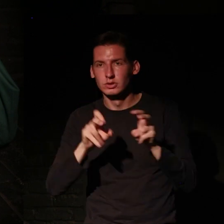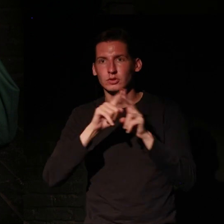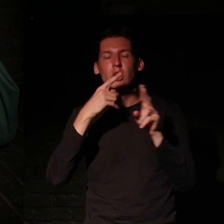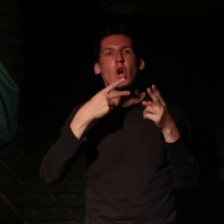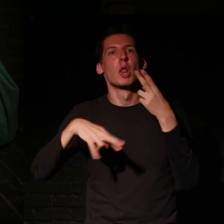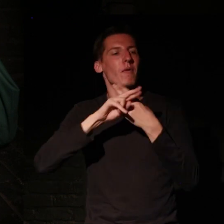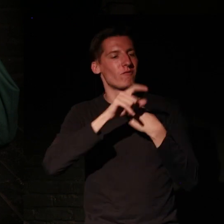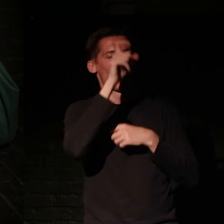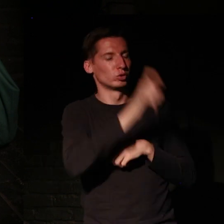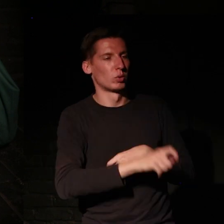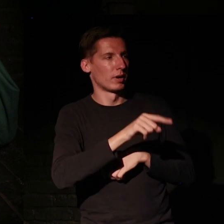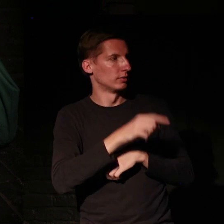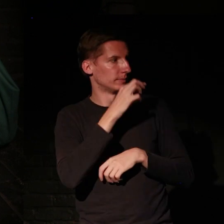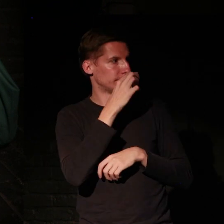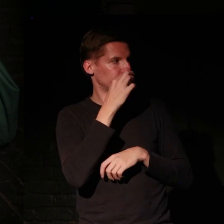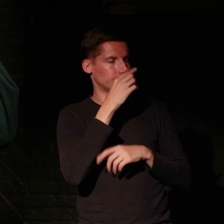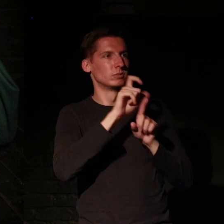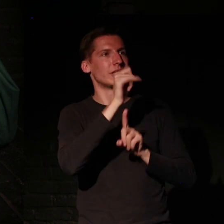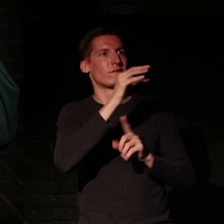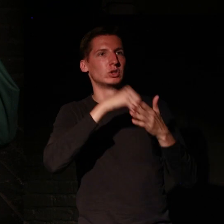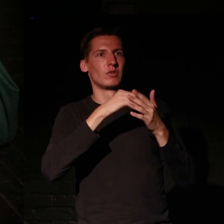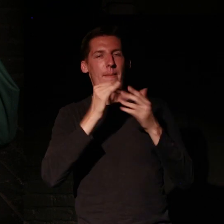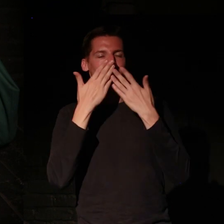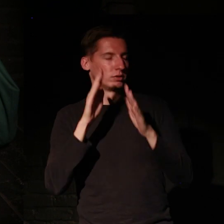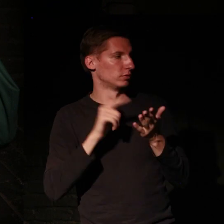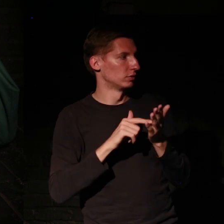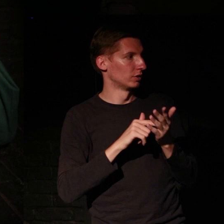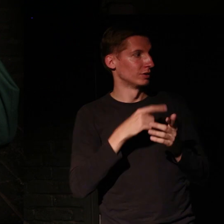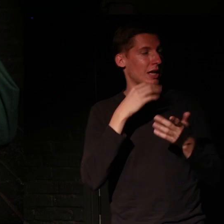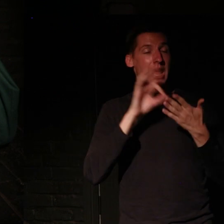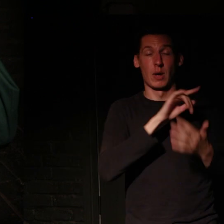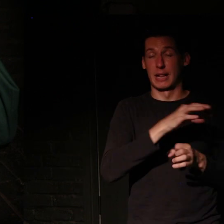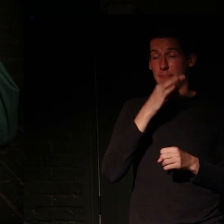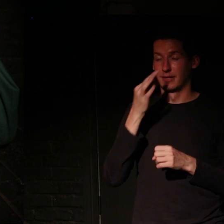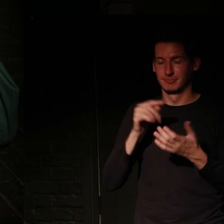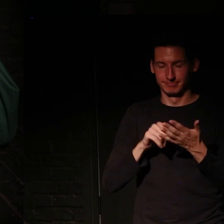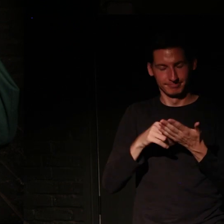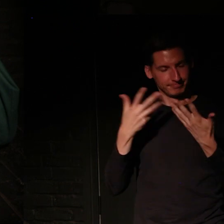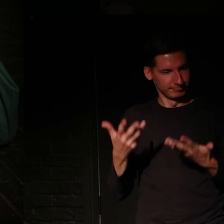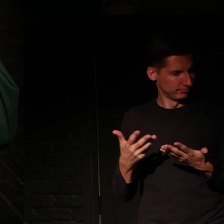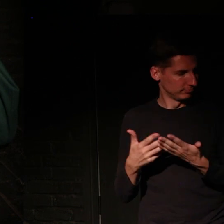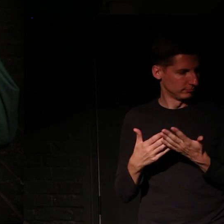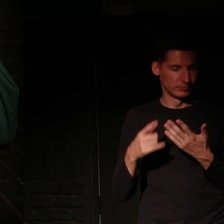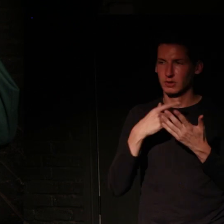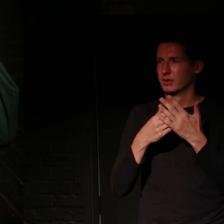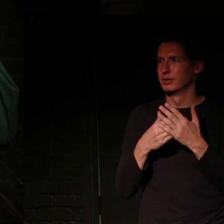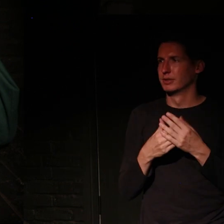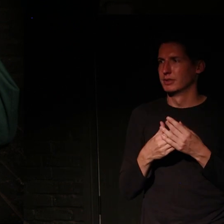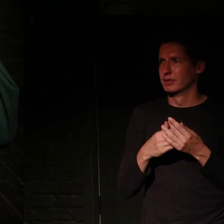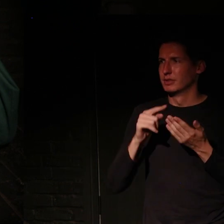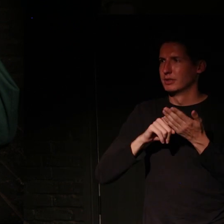takiej osobie? To chyba też pytanie o to, ile teologii w Biblii. Ile teologii w Biblii. No